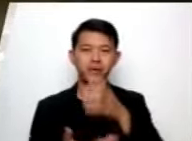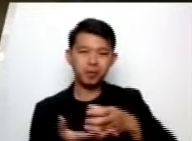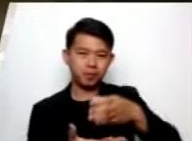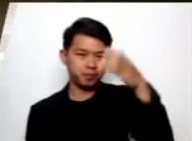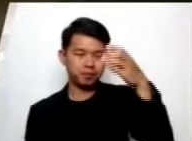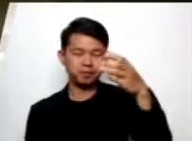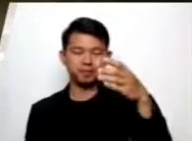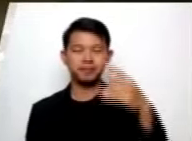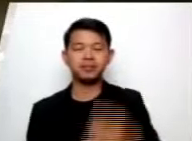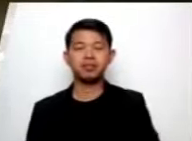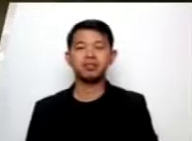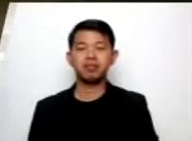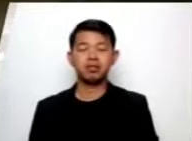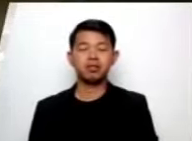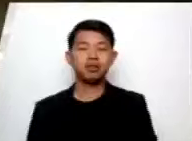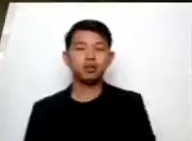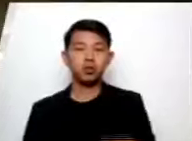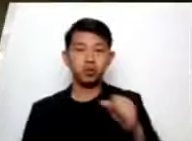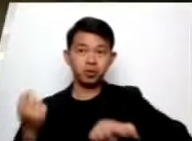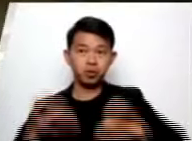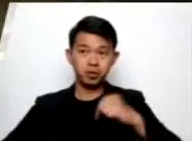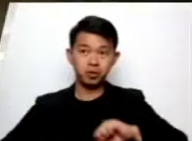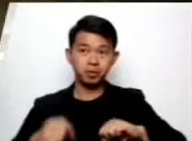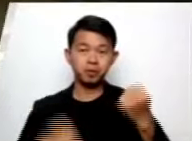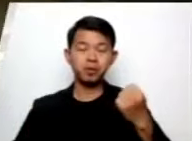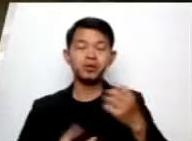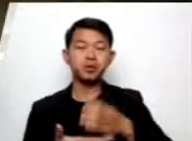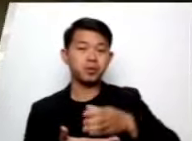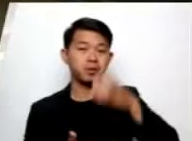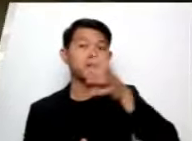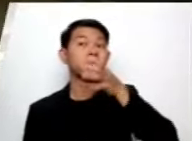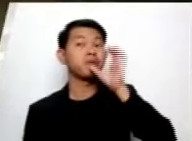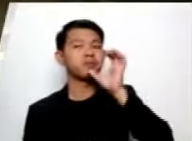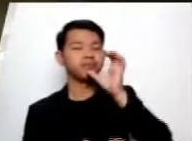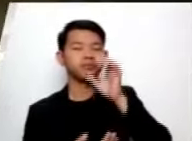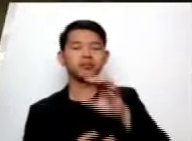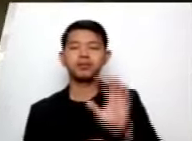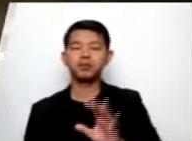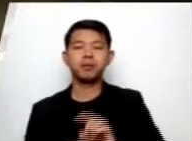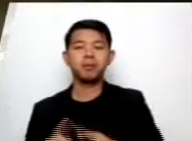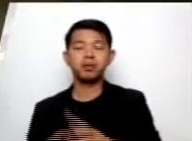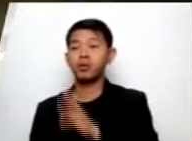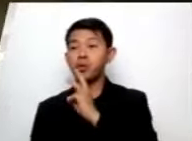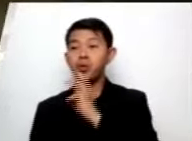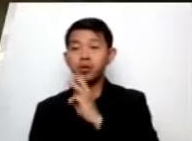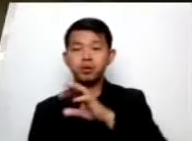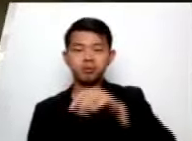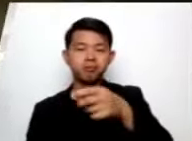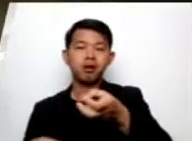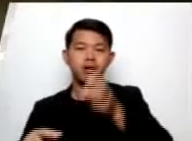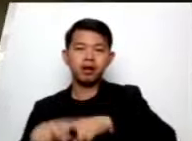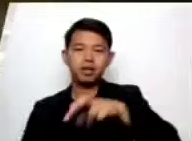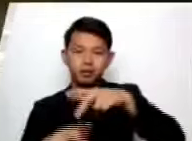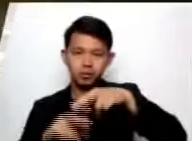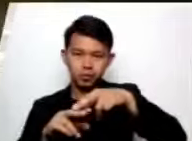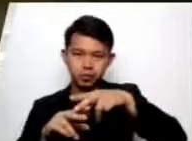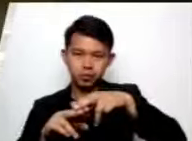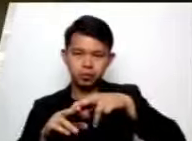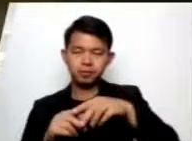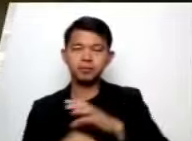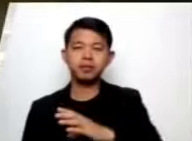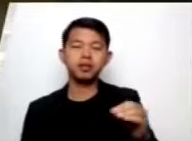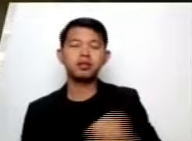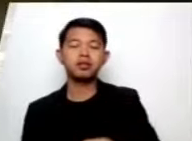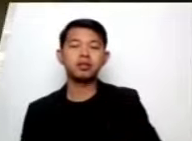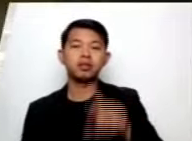sports drink, lagyan ng isang kurot ng asin ang isang baso ng tubig. Maglagay rin ng basang bimpo sa ulo o